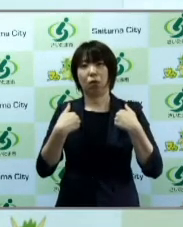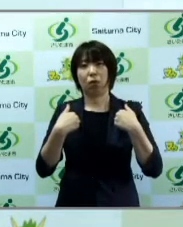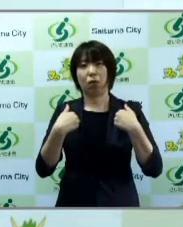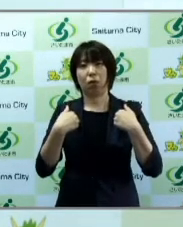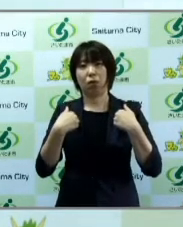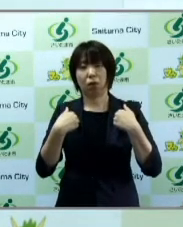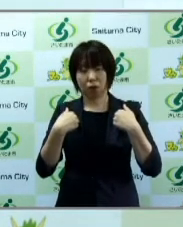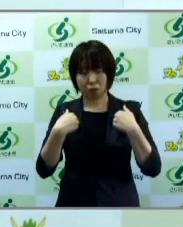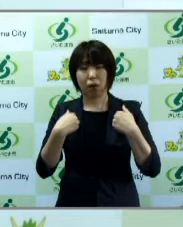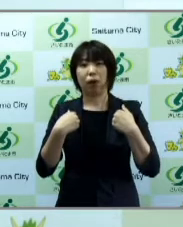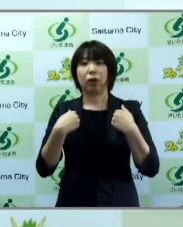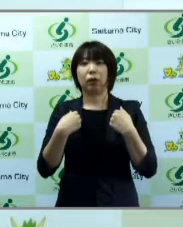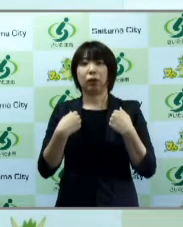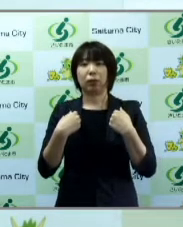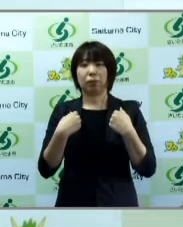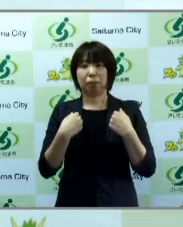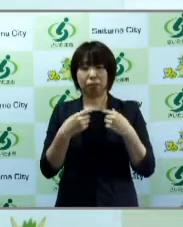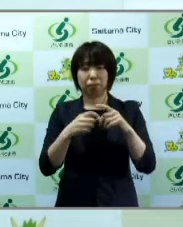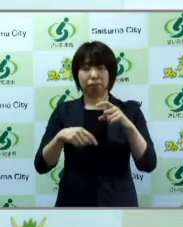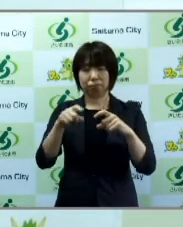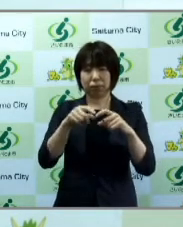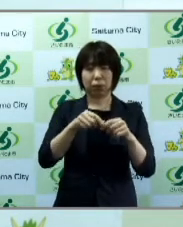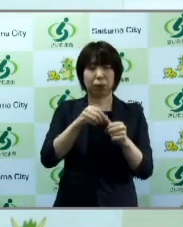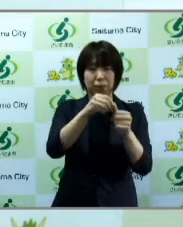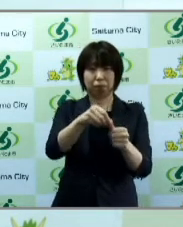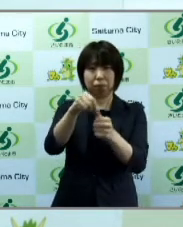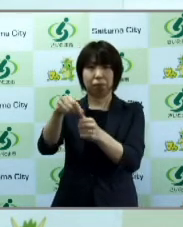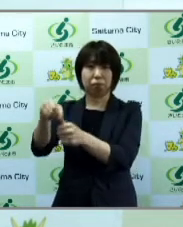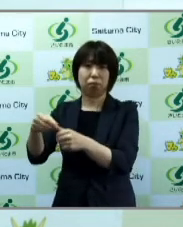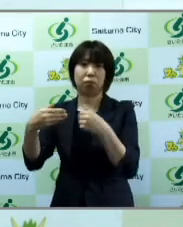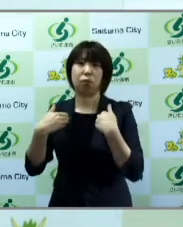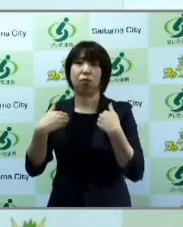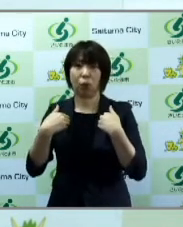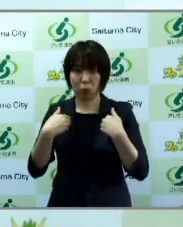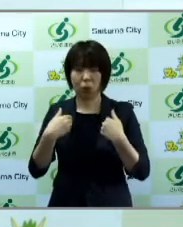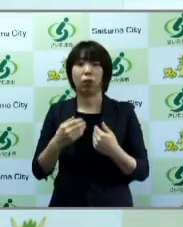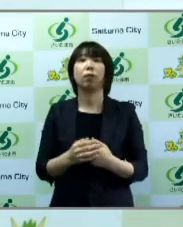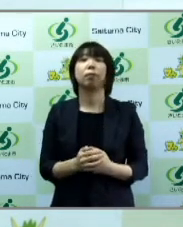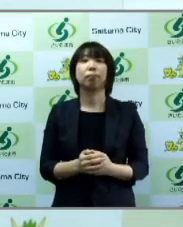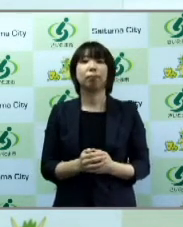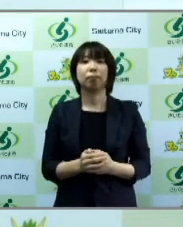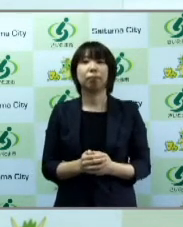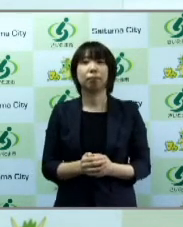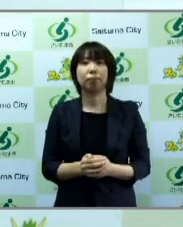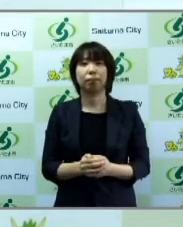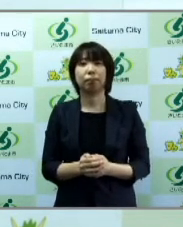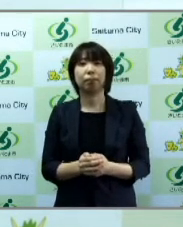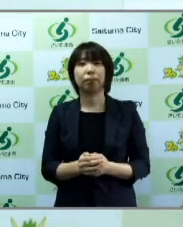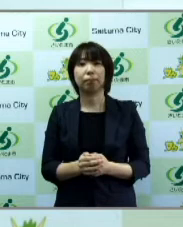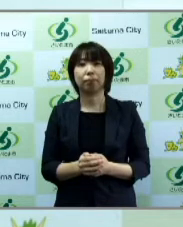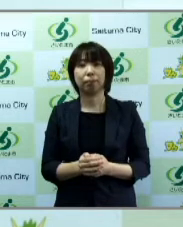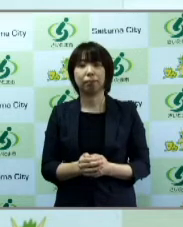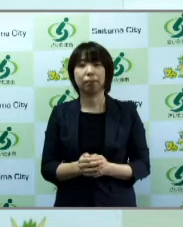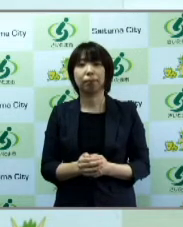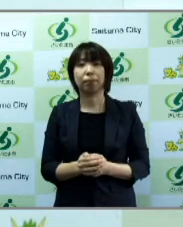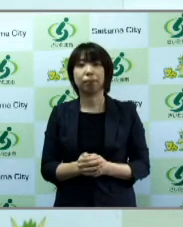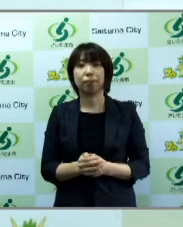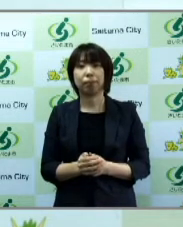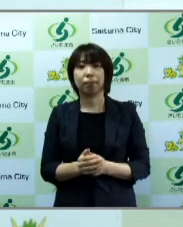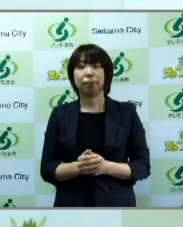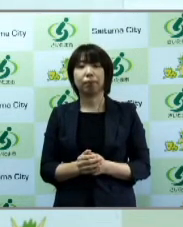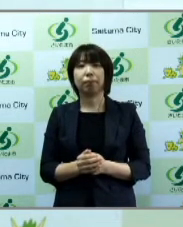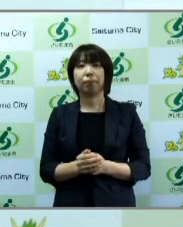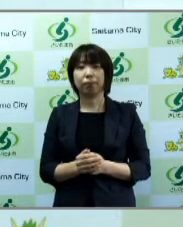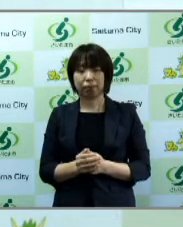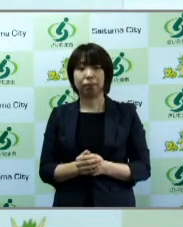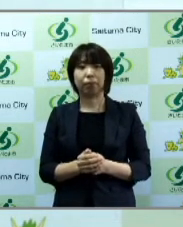置をしておかなければなりませんけれども、ある程度そちらの方にやっぱり集めてくるということはしていかなくち